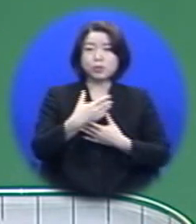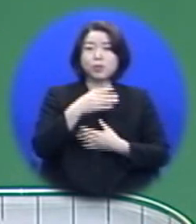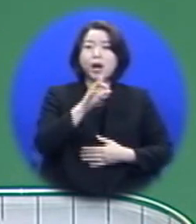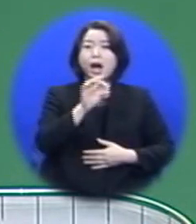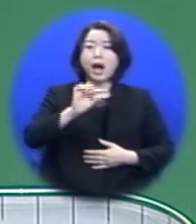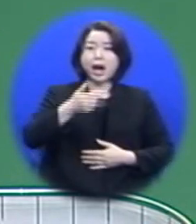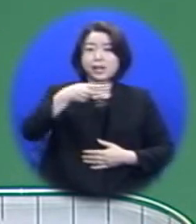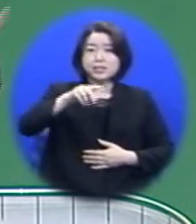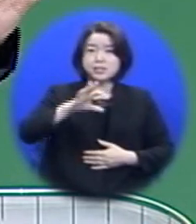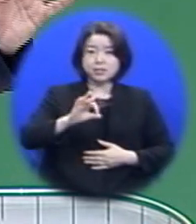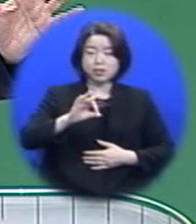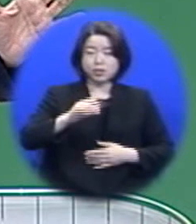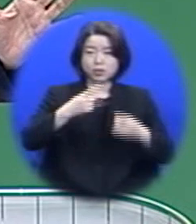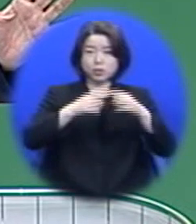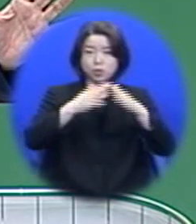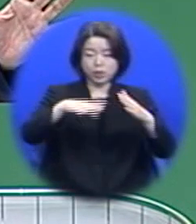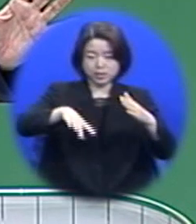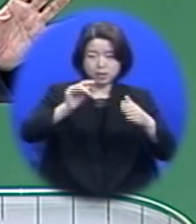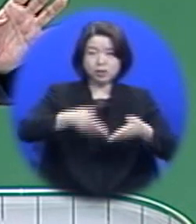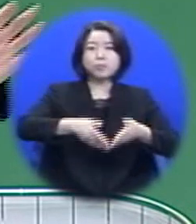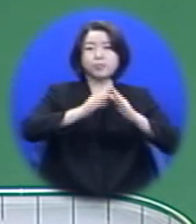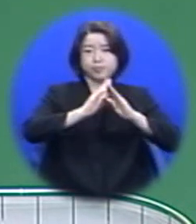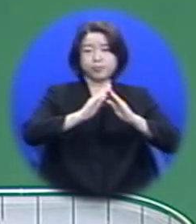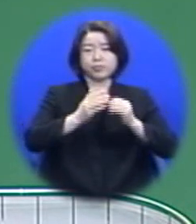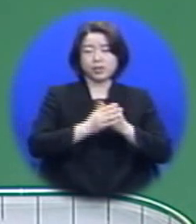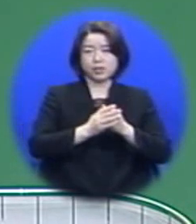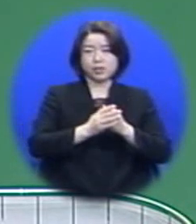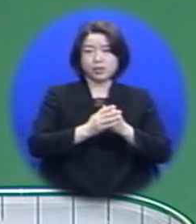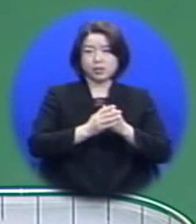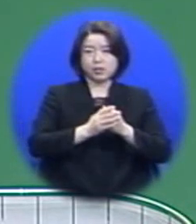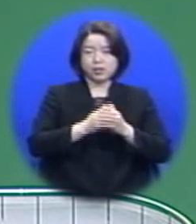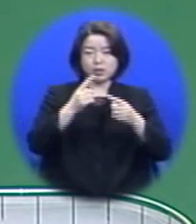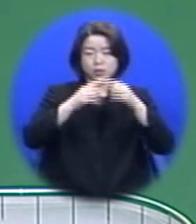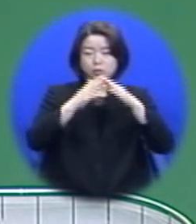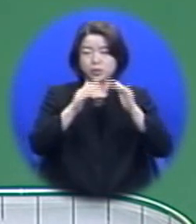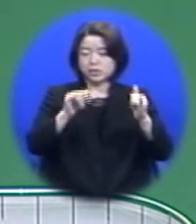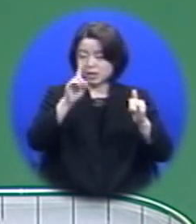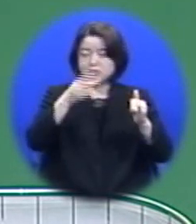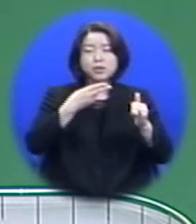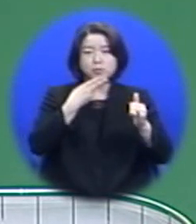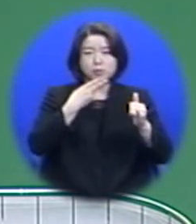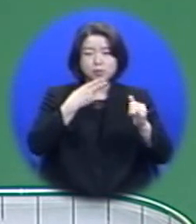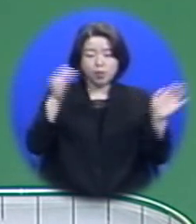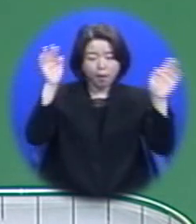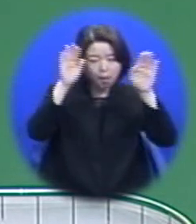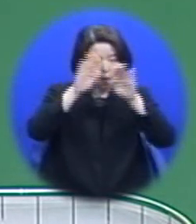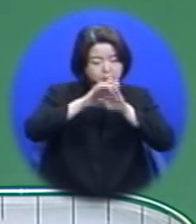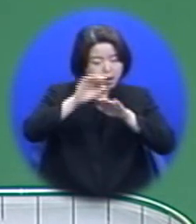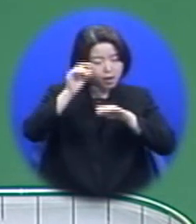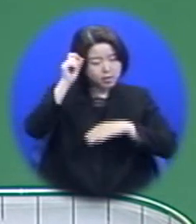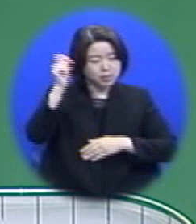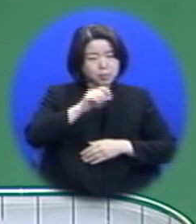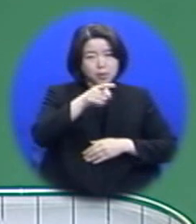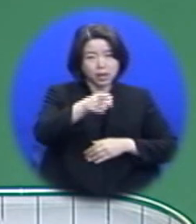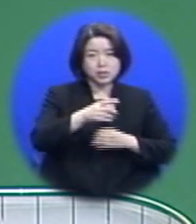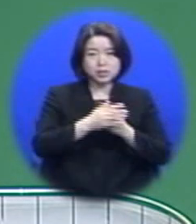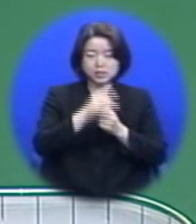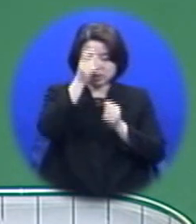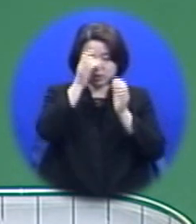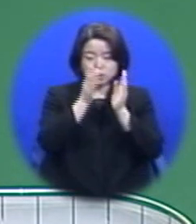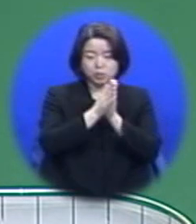개척했습니다 교인 한 사람도 없었을 때 밤 시까지 교회에서 기도하고 집에 들어가